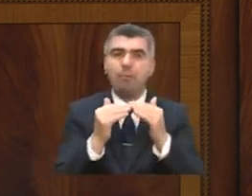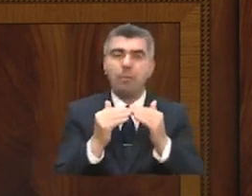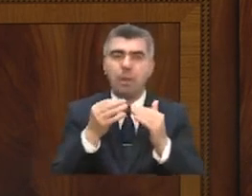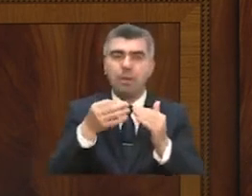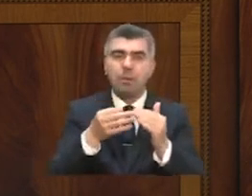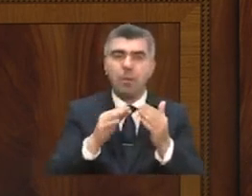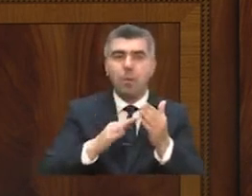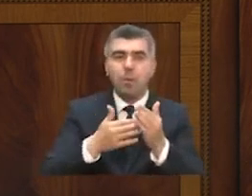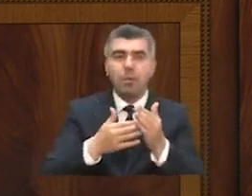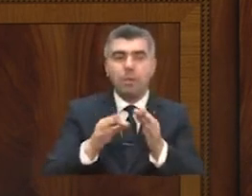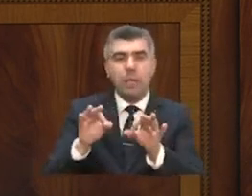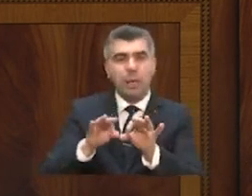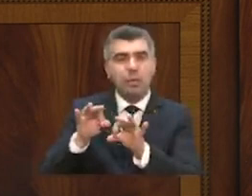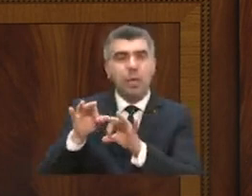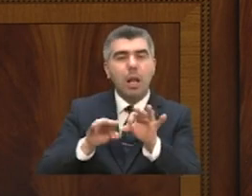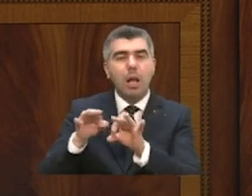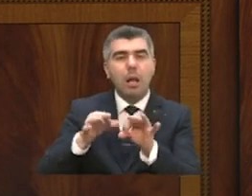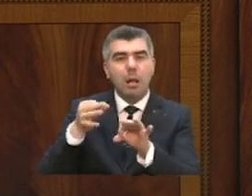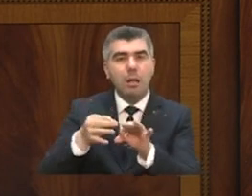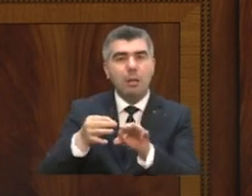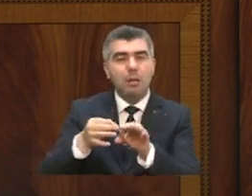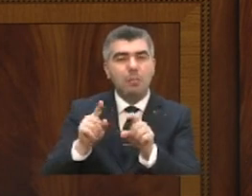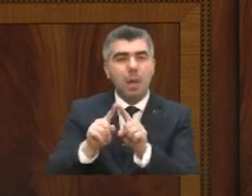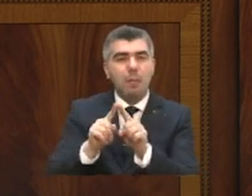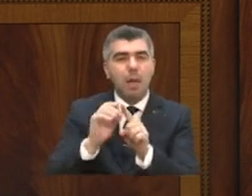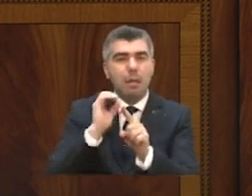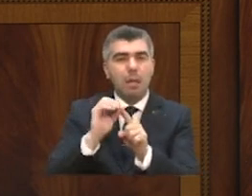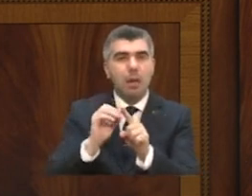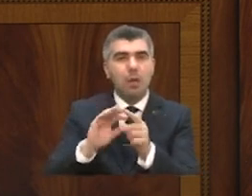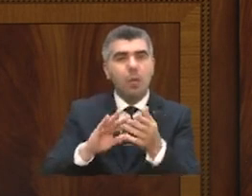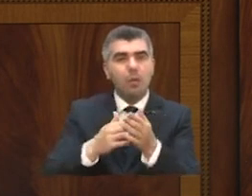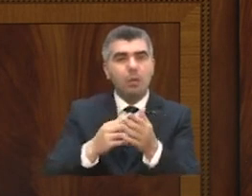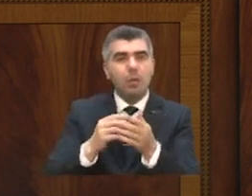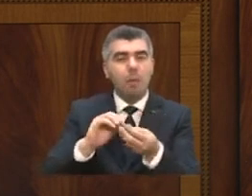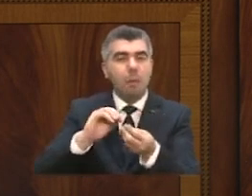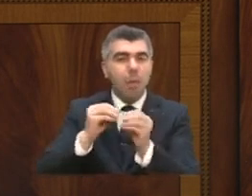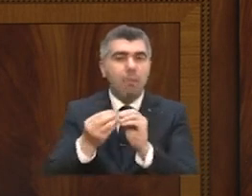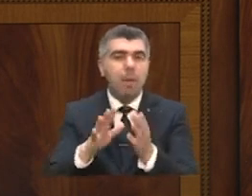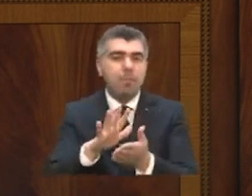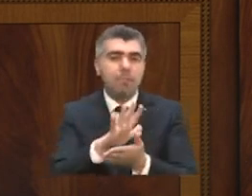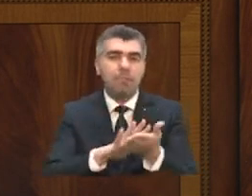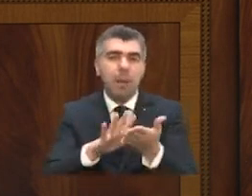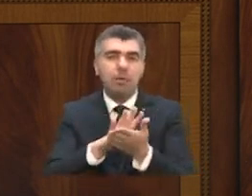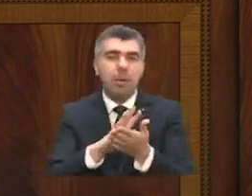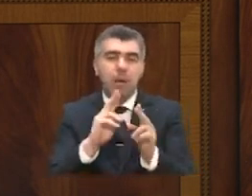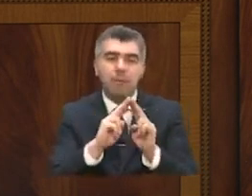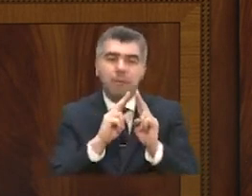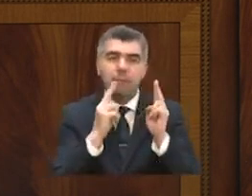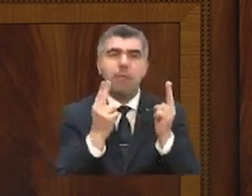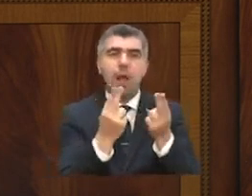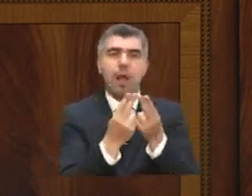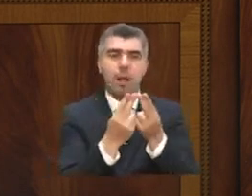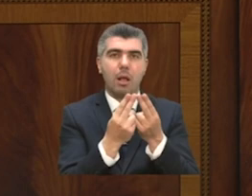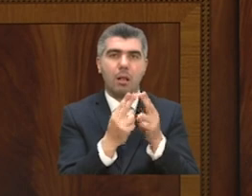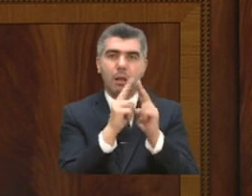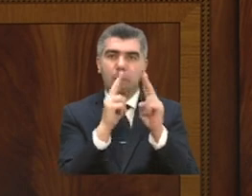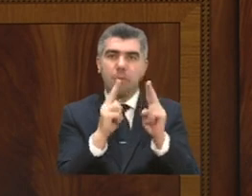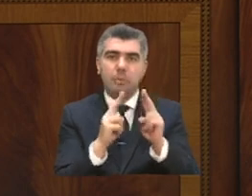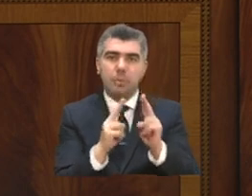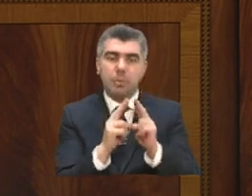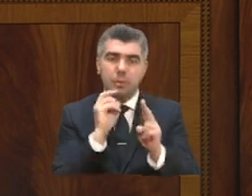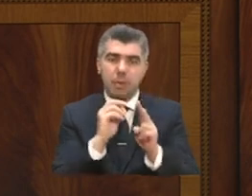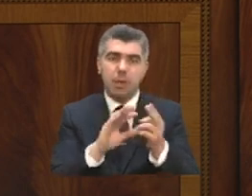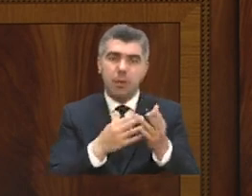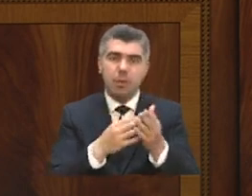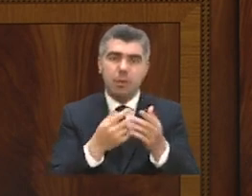تتلائم حزمة الإجراءات المتخذة مع طبيعة الصدمة المتعددة الأشكال التي قد يعاني منها العرض والطلب